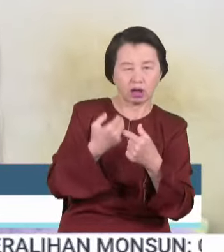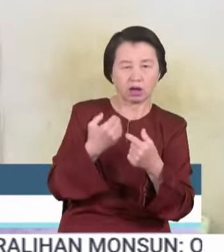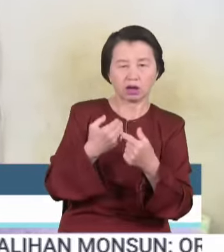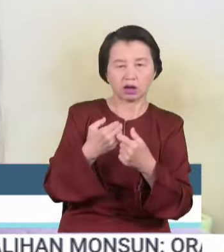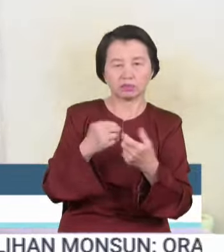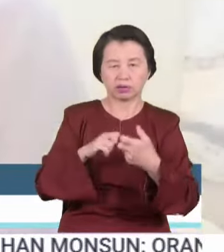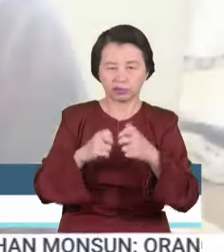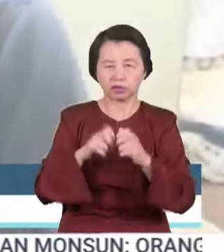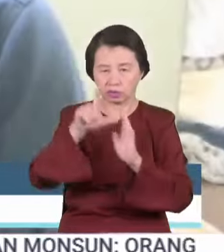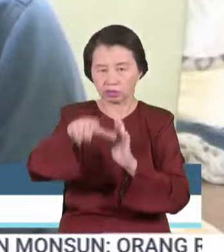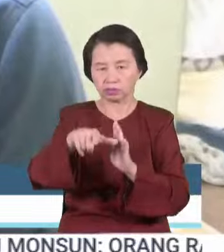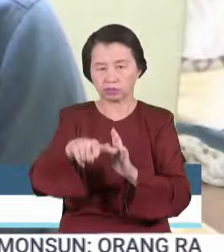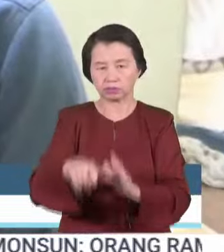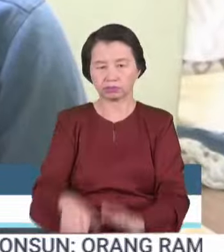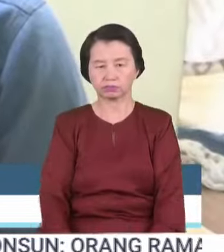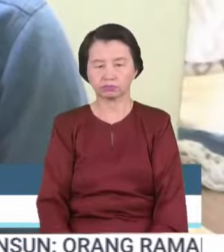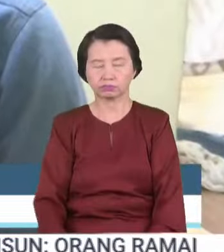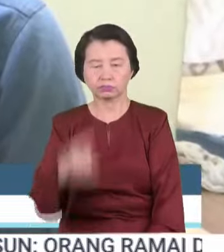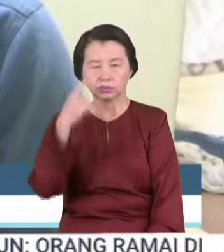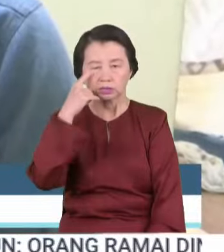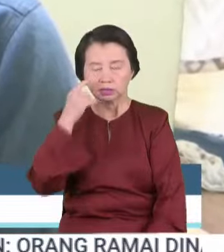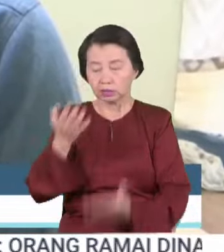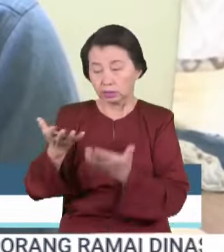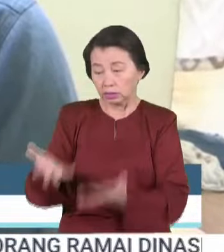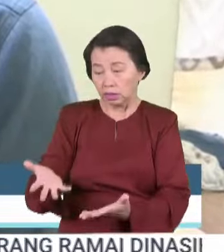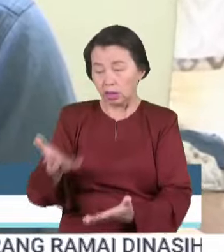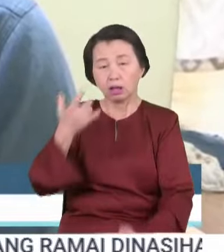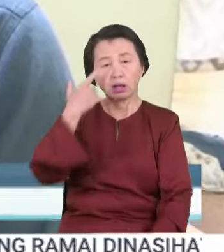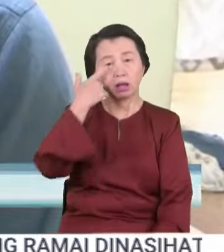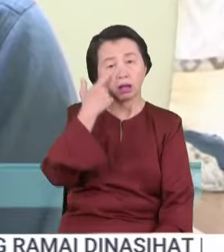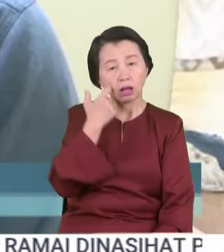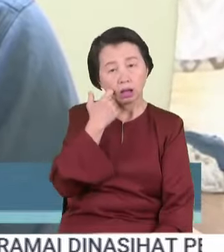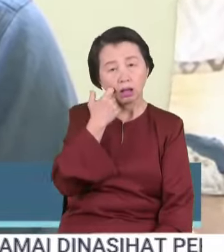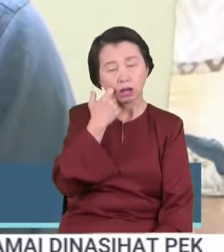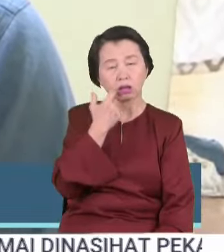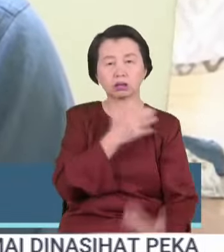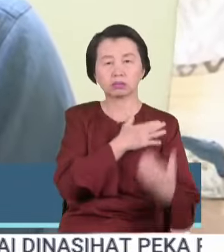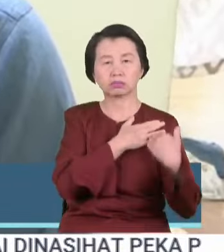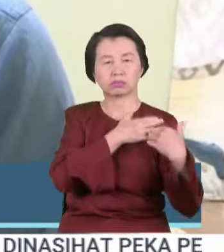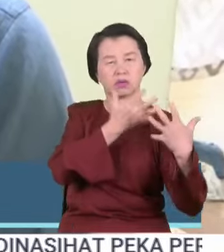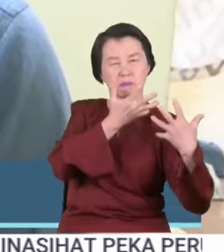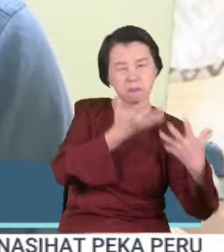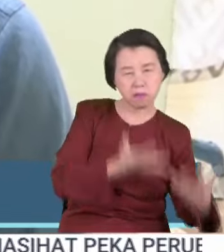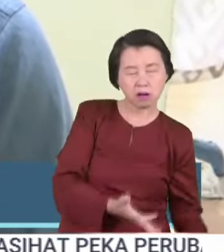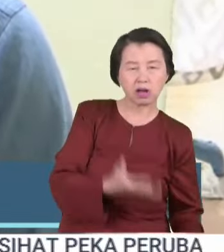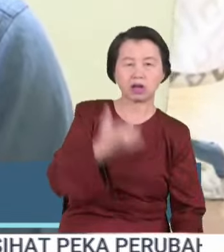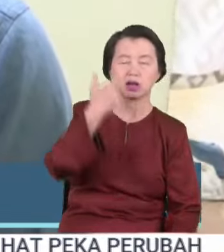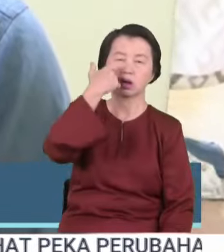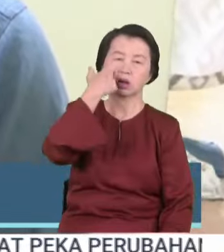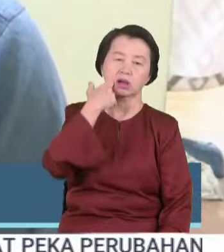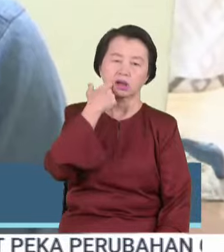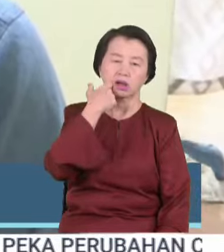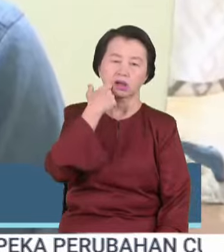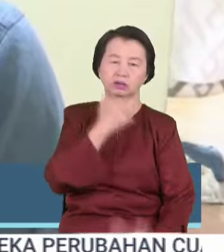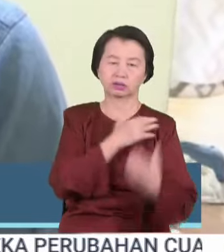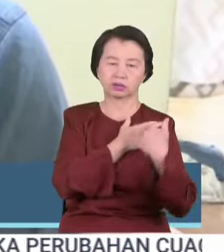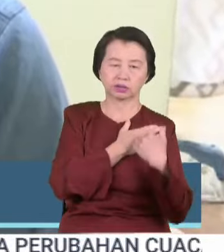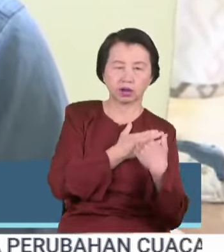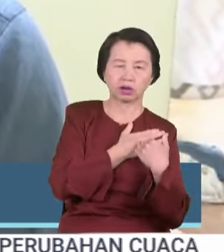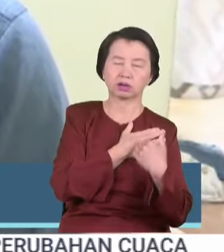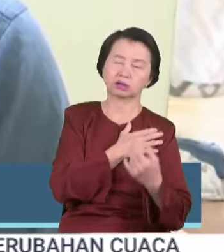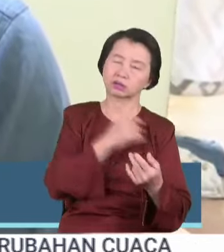Berat mata memandang, berat lagi bahu yang memikul. Itulah yang ditanggung